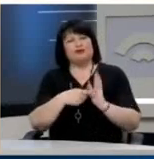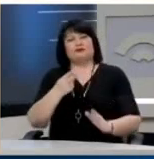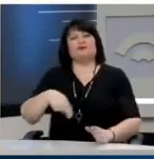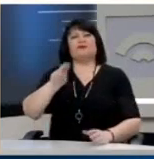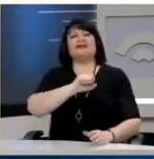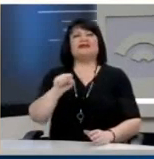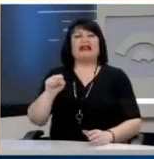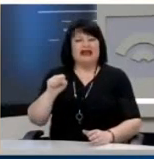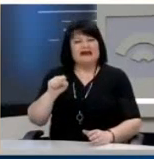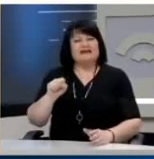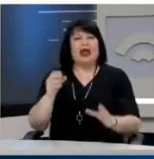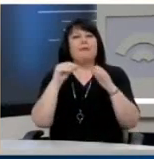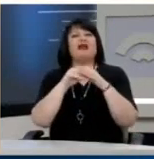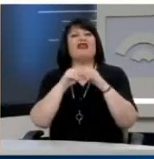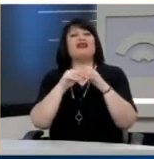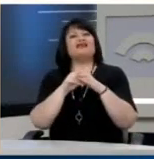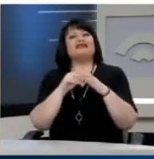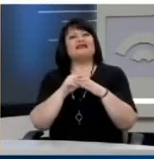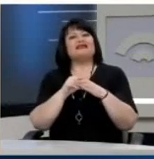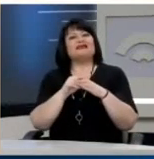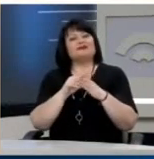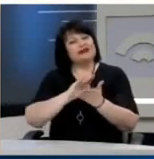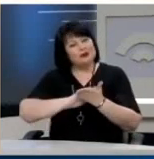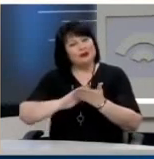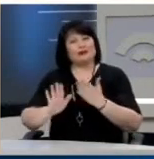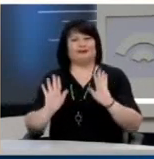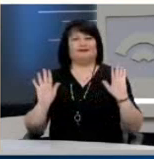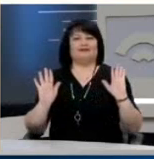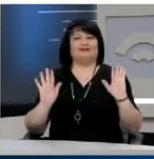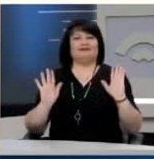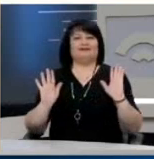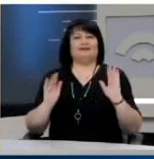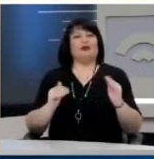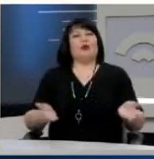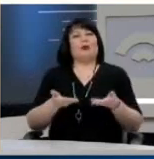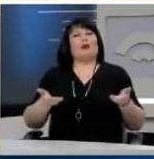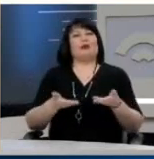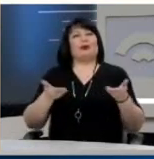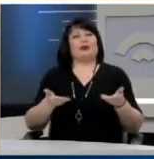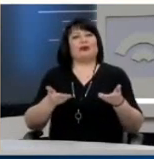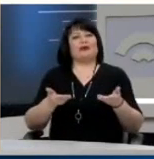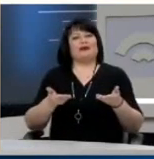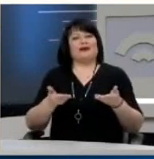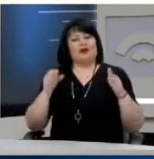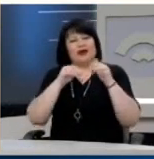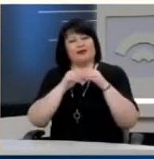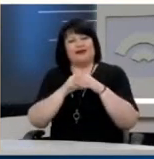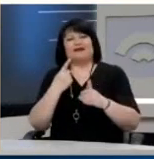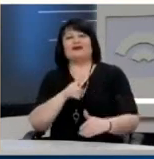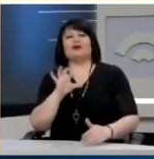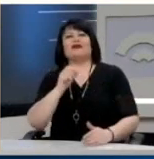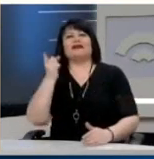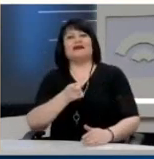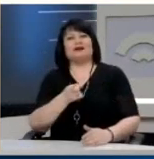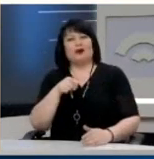συντελεστή αποσβέσεων επενδύσεων για τις επιχειρήσεις, ένα δυνατό φιλοαναπτυξιακό μέτρο στο